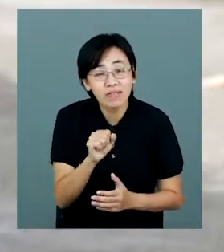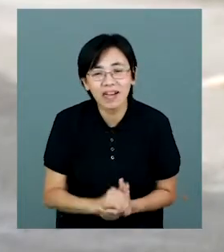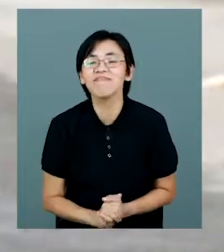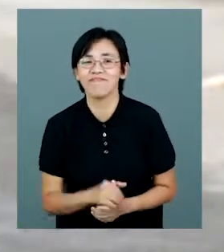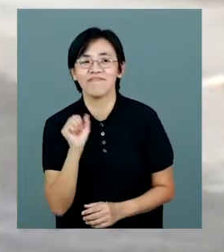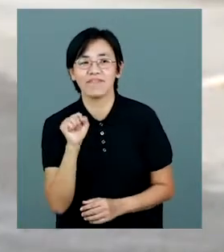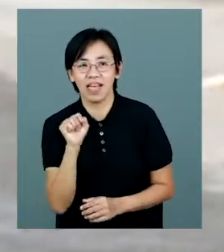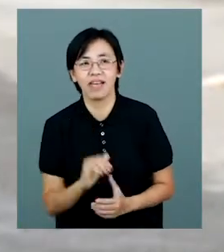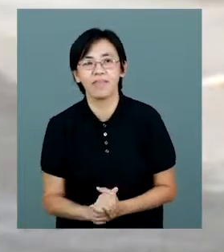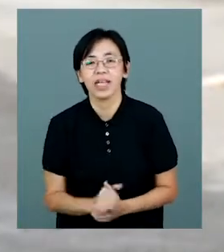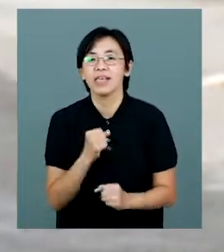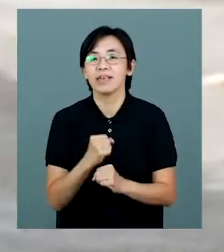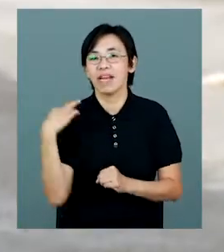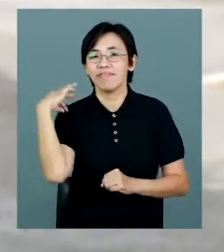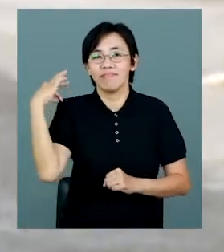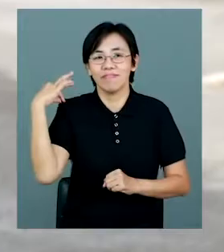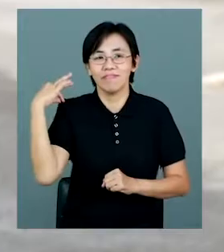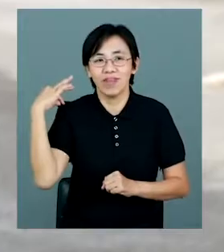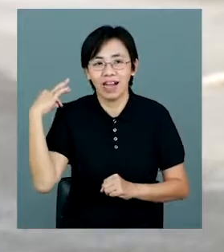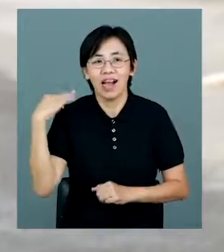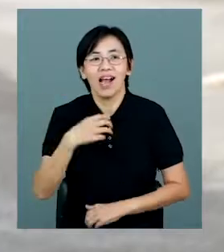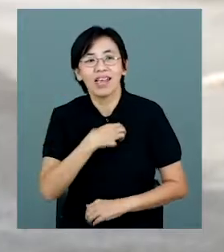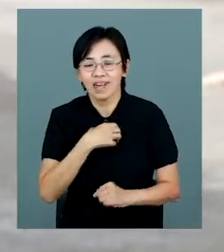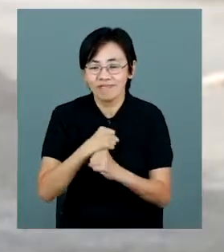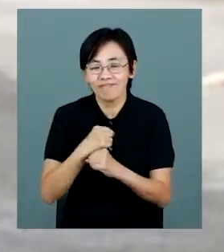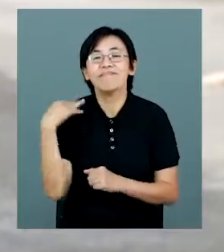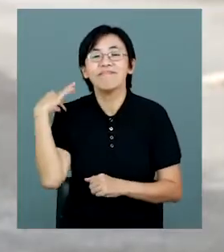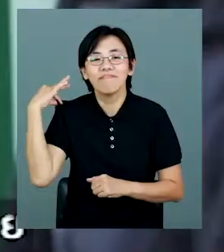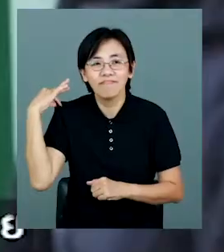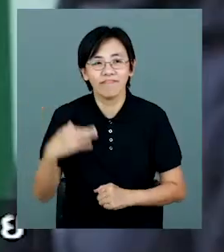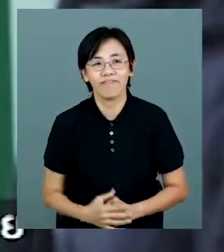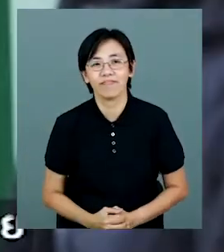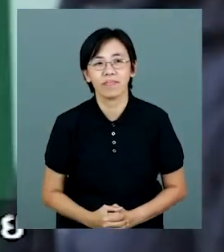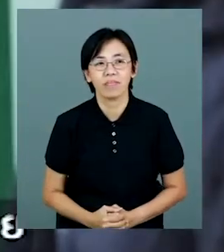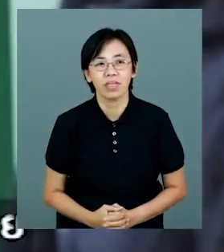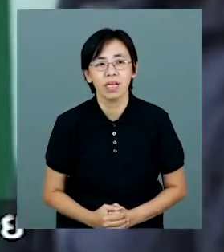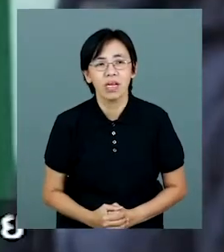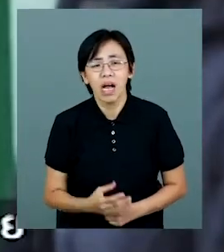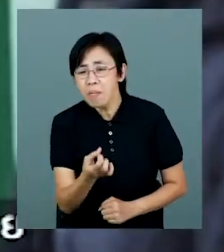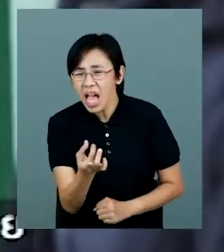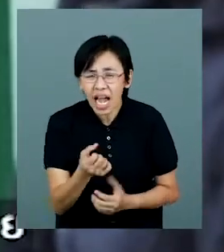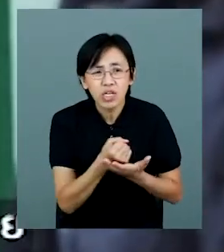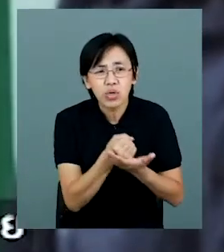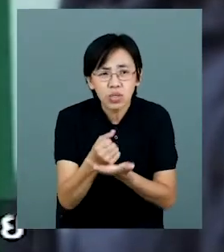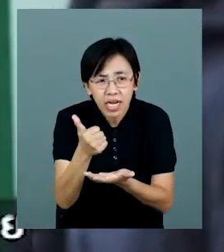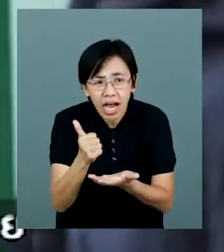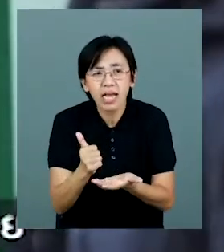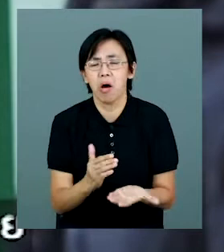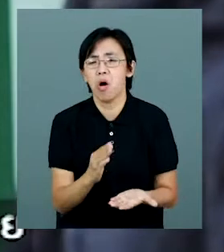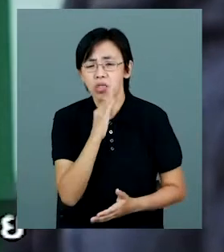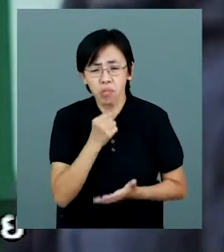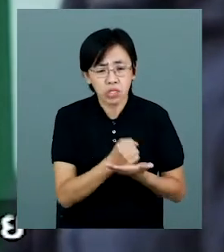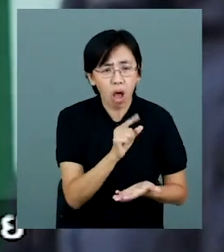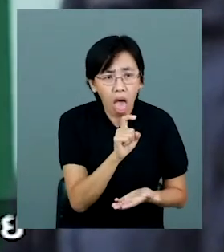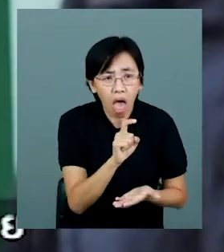แหละครับพอไปเชียงงานวอลันเทียนะ น้อยอยากเป็นวอลันเทียอยู่แล้วครับ มีอะไรก็ช่วยได้ก็ช่วยฉันช่วยไ